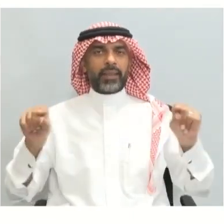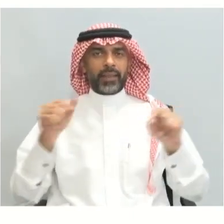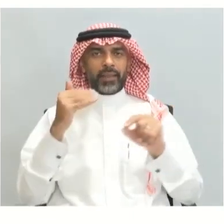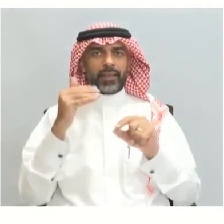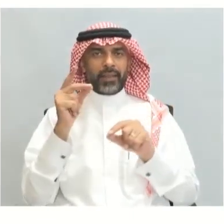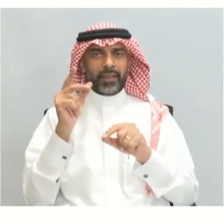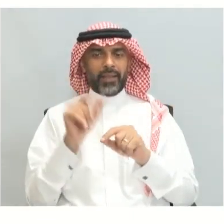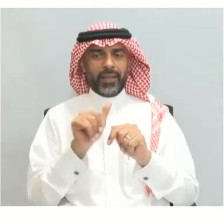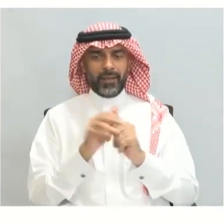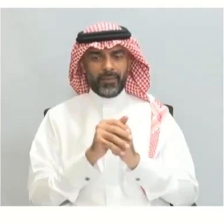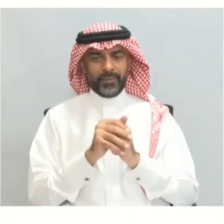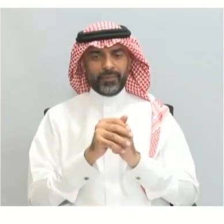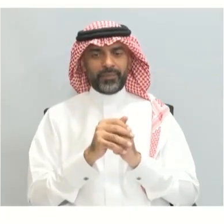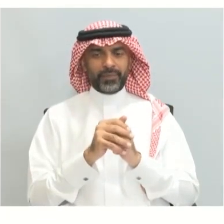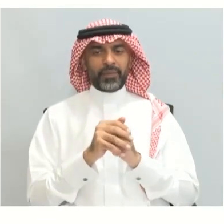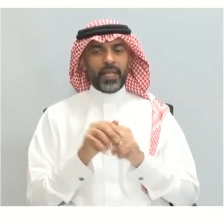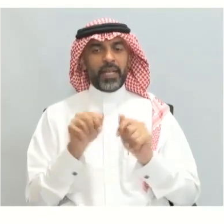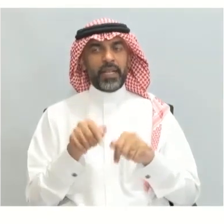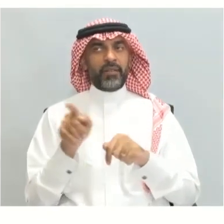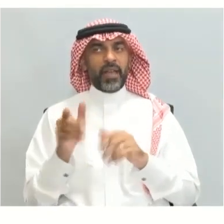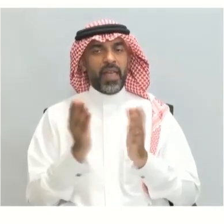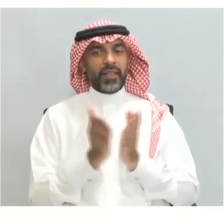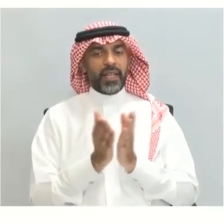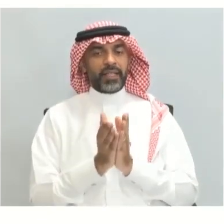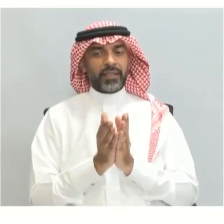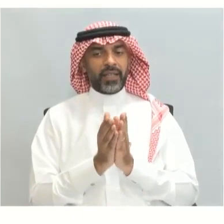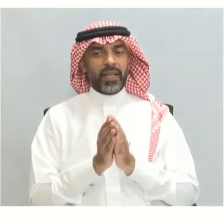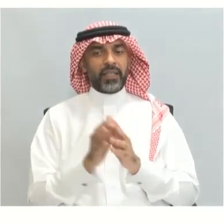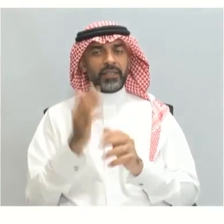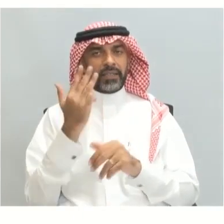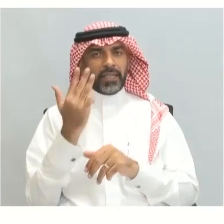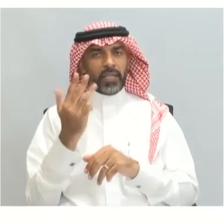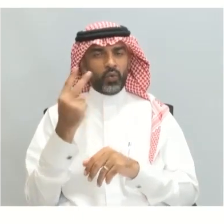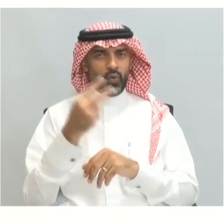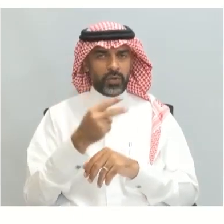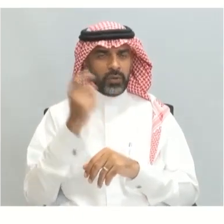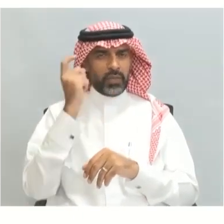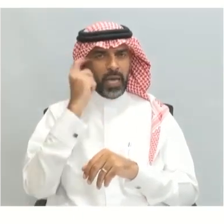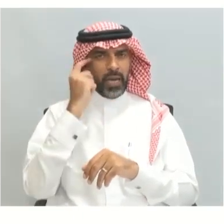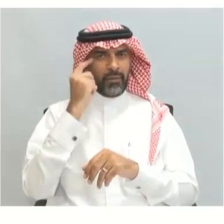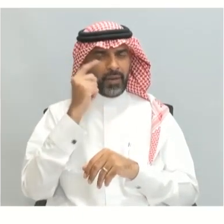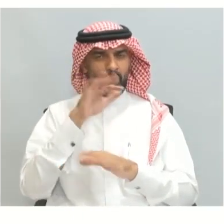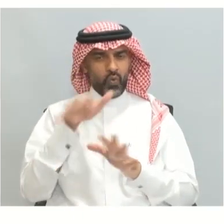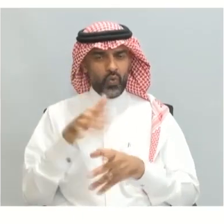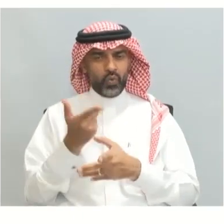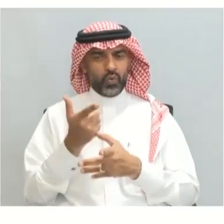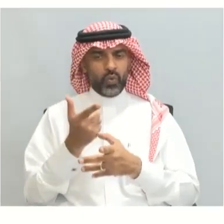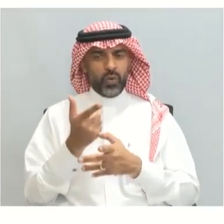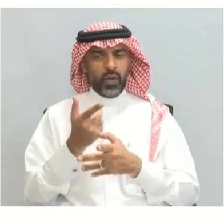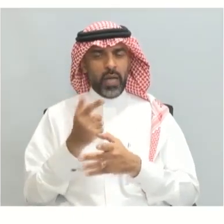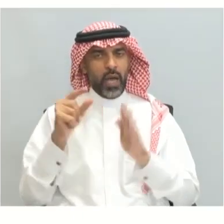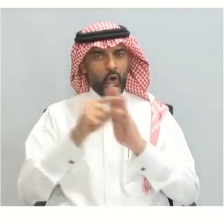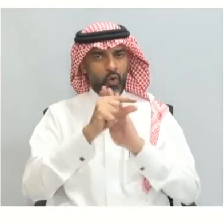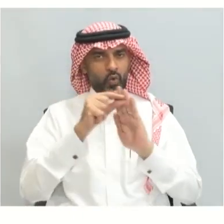خطيه اذا ابنائي في هذا الدرس الدرس ال9 والع تعرفت انا وانتم على